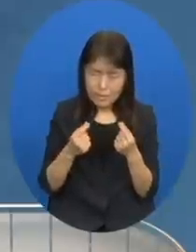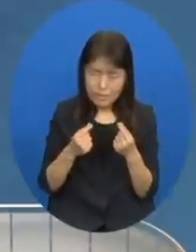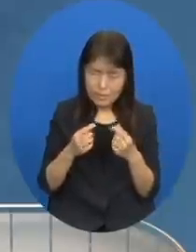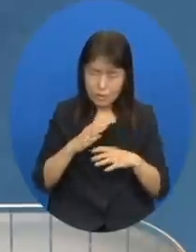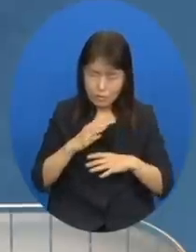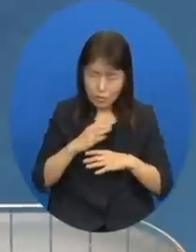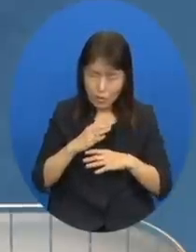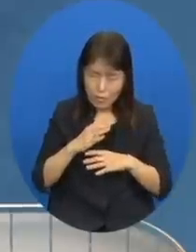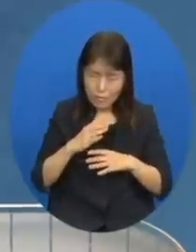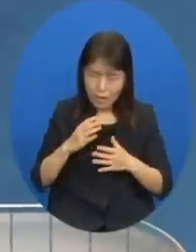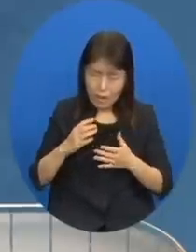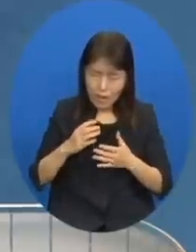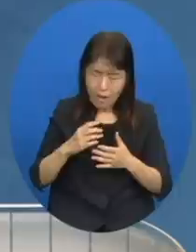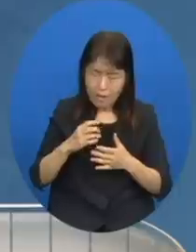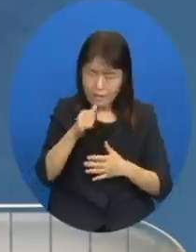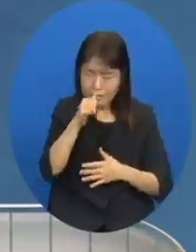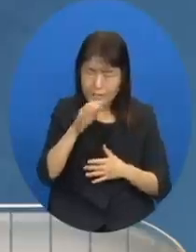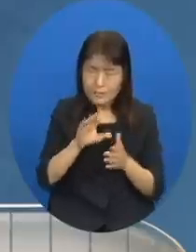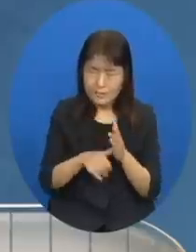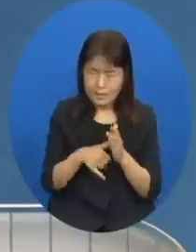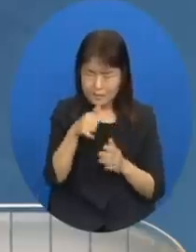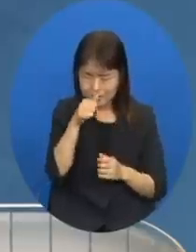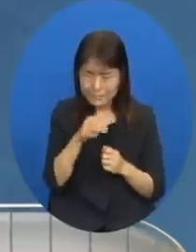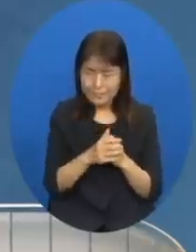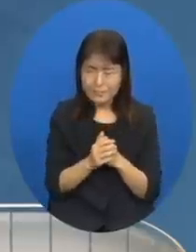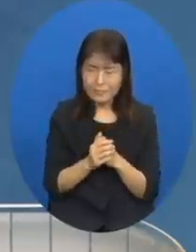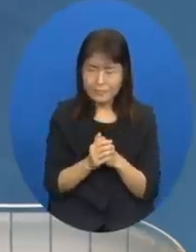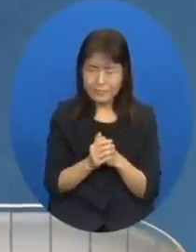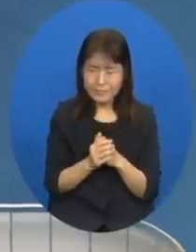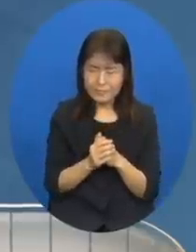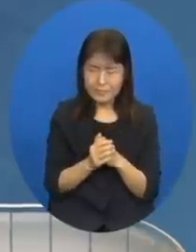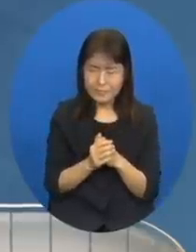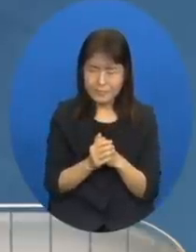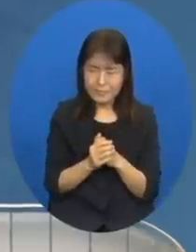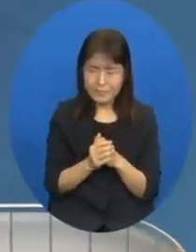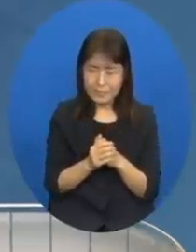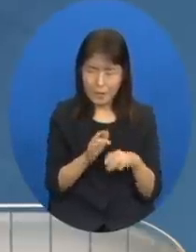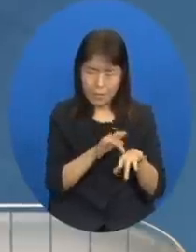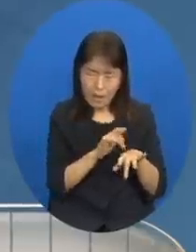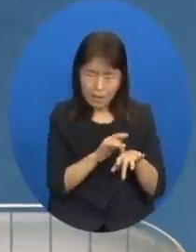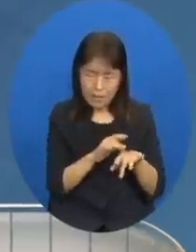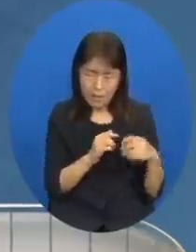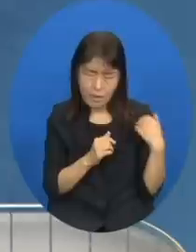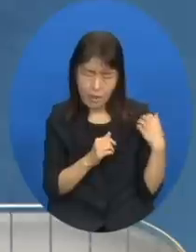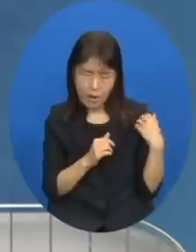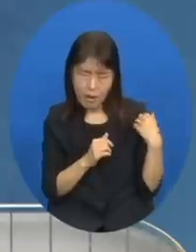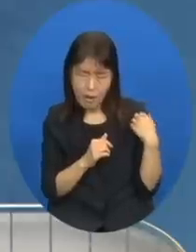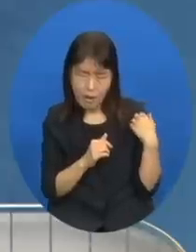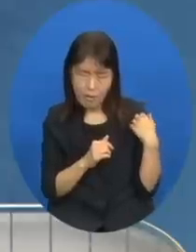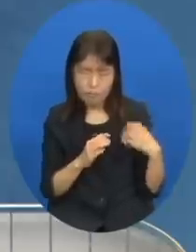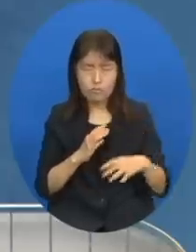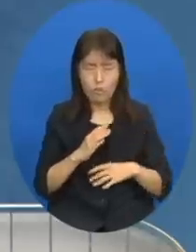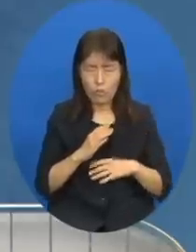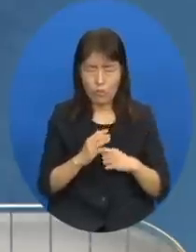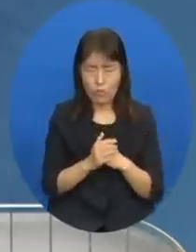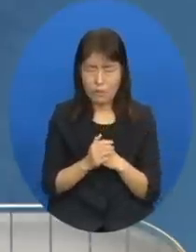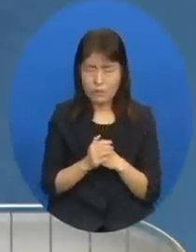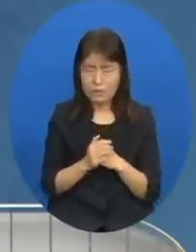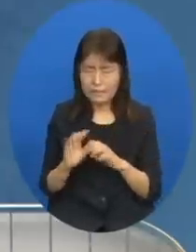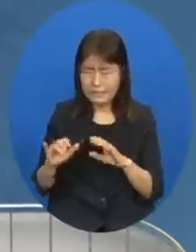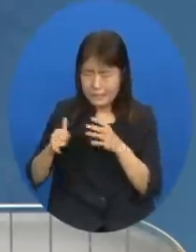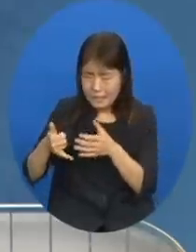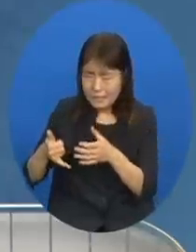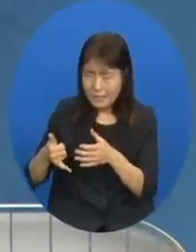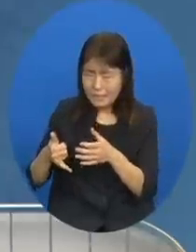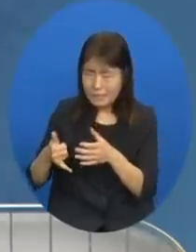사로잡힐 때도 주님 솔직히 있습니다 악한 마귀의 역사는 너무나 무섭고 세상은